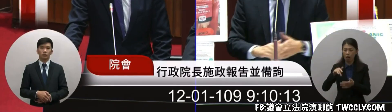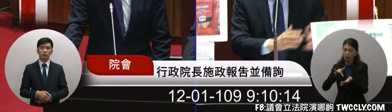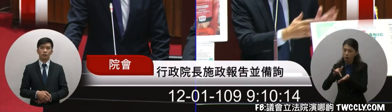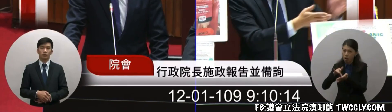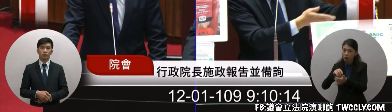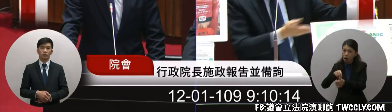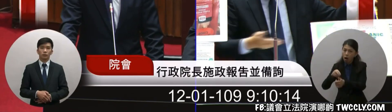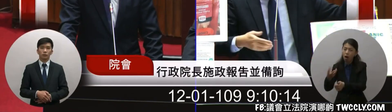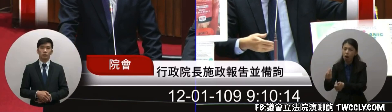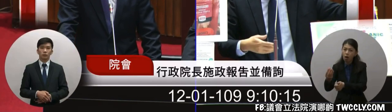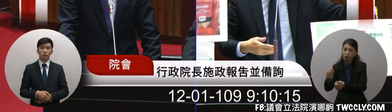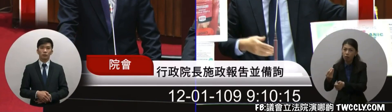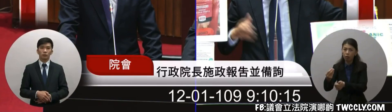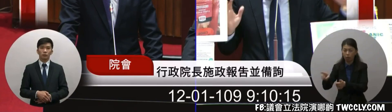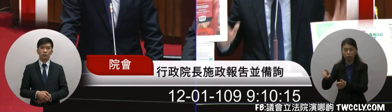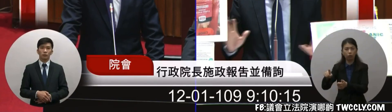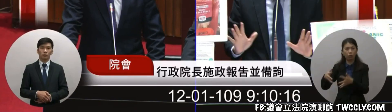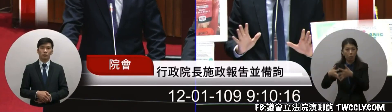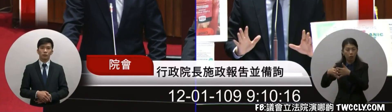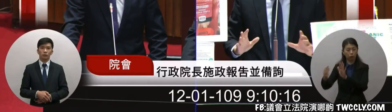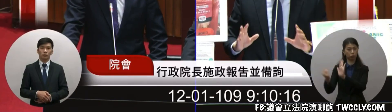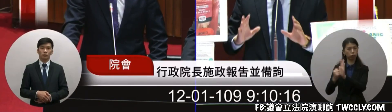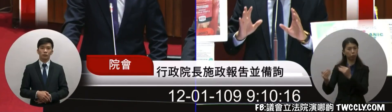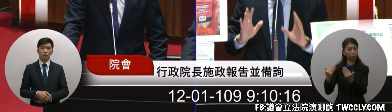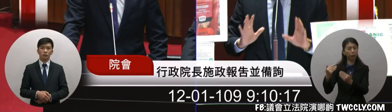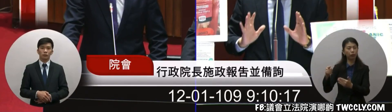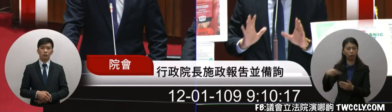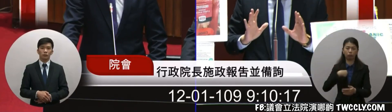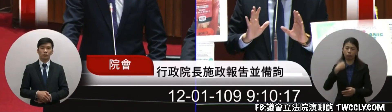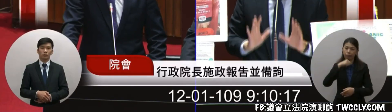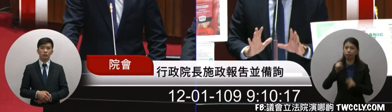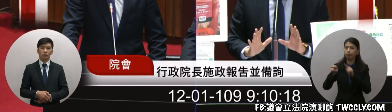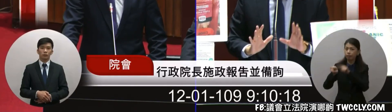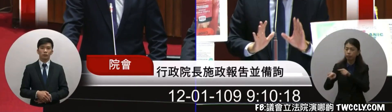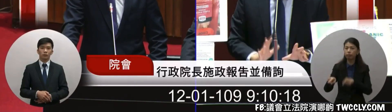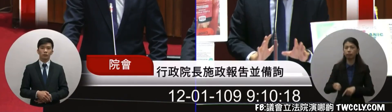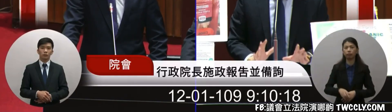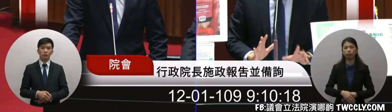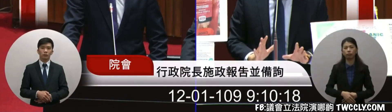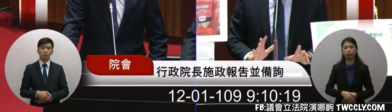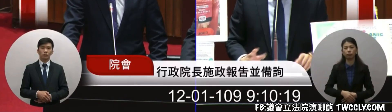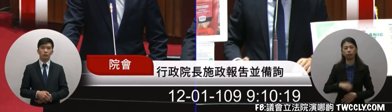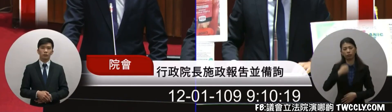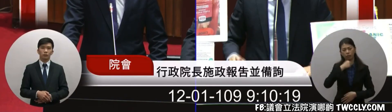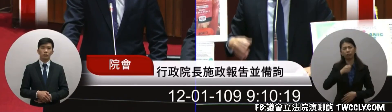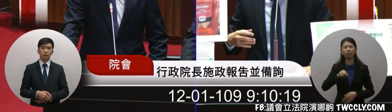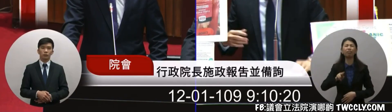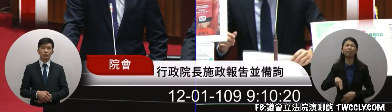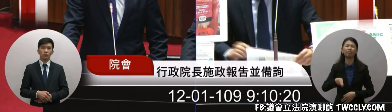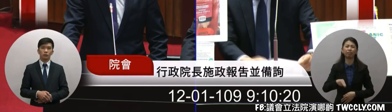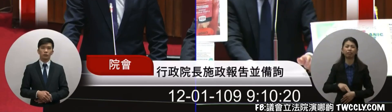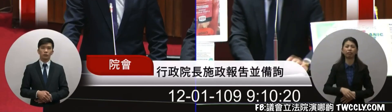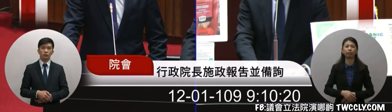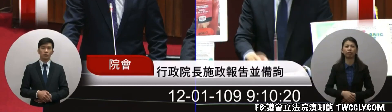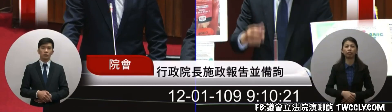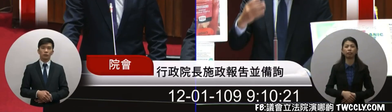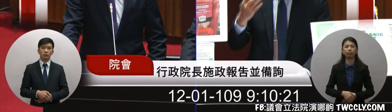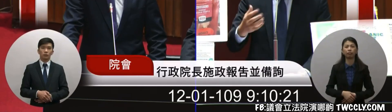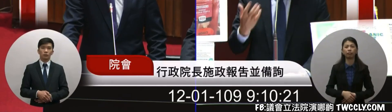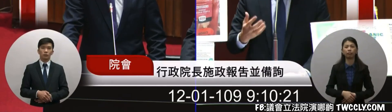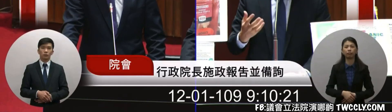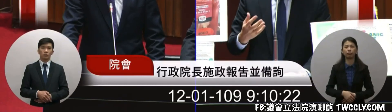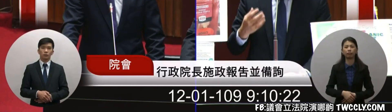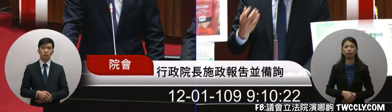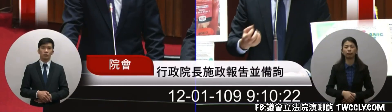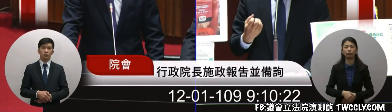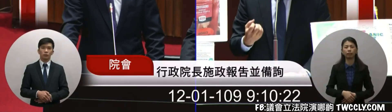胺，甚至有的就直接就写了哈，不含莱克多巴胺，其实这并不是说不能做得到的技术。所以其实我们。其实国